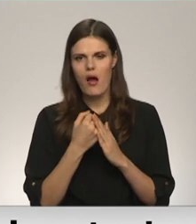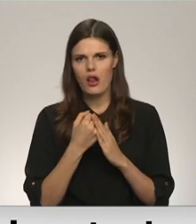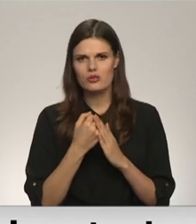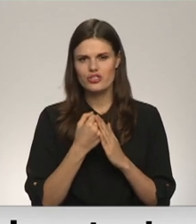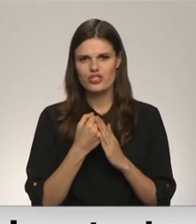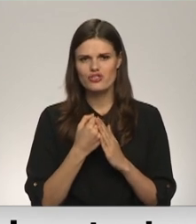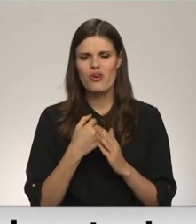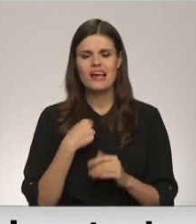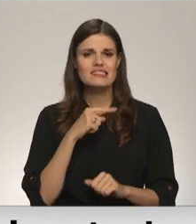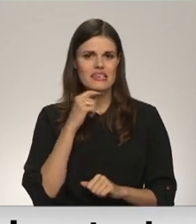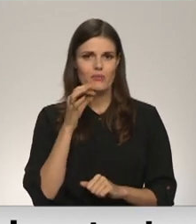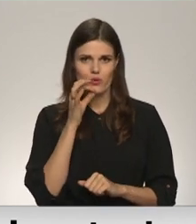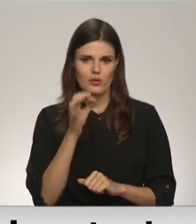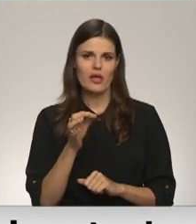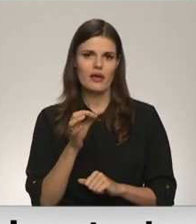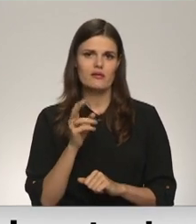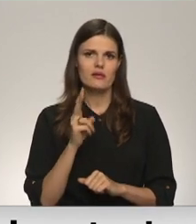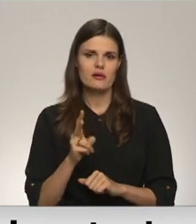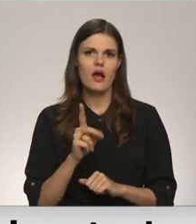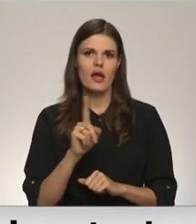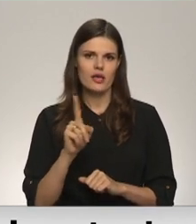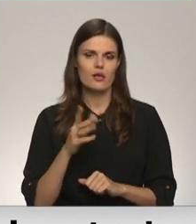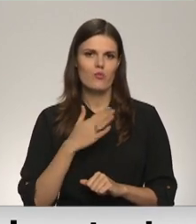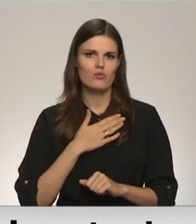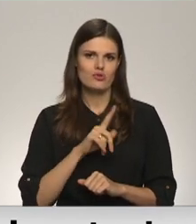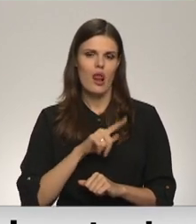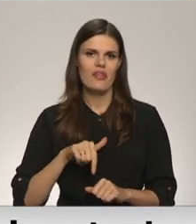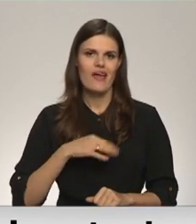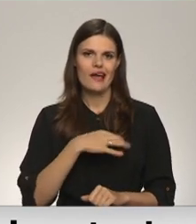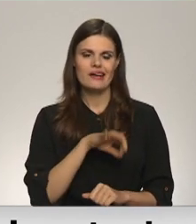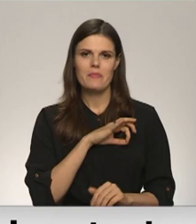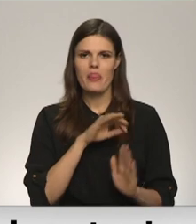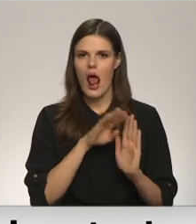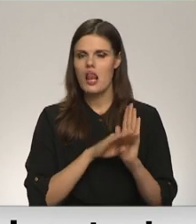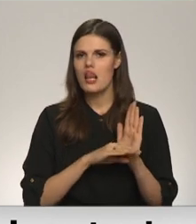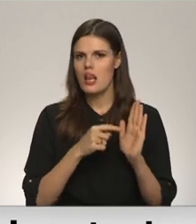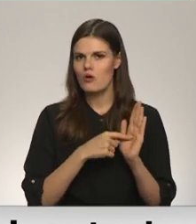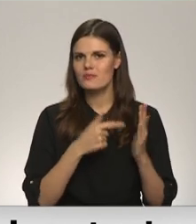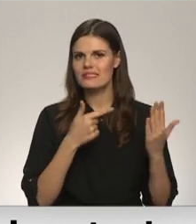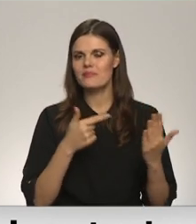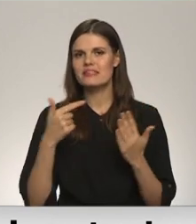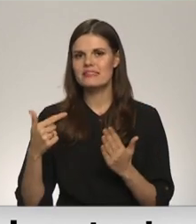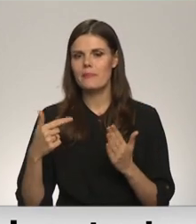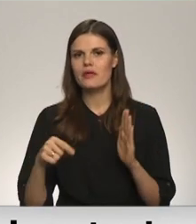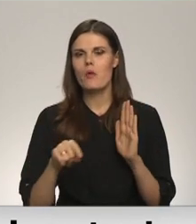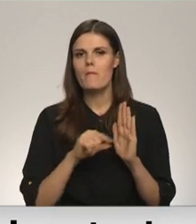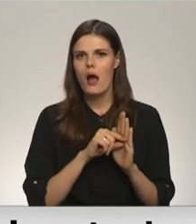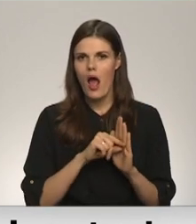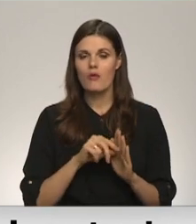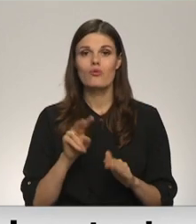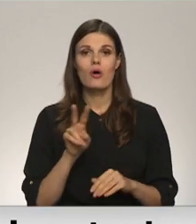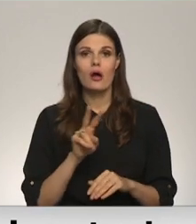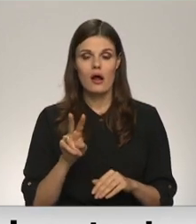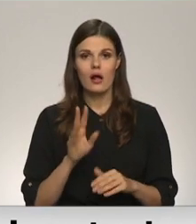Es gribētu norādīt uz mūsu krimināla likuma 77. Pantu, kurš